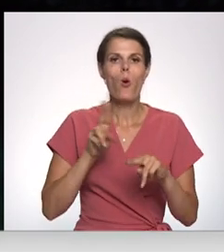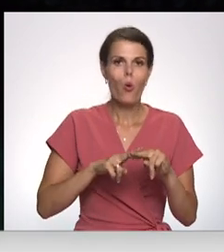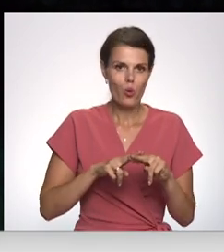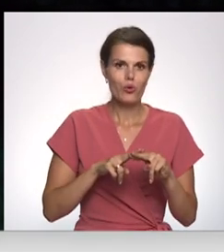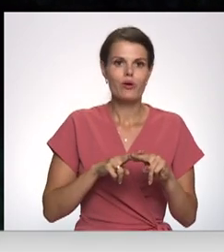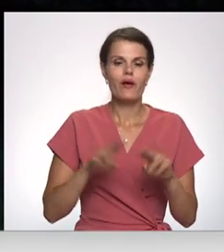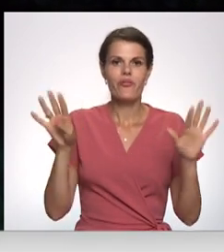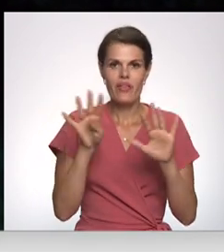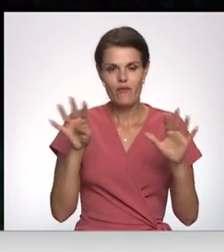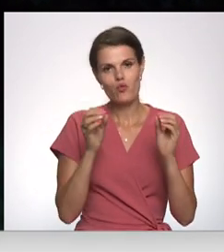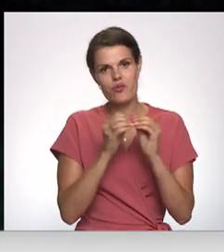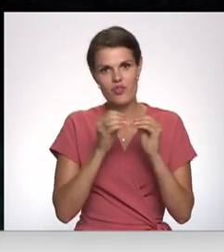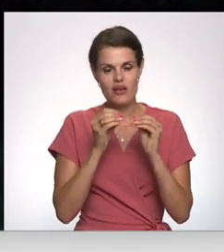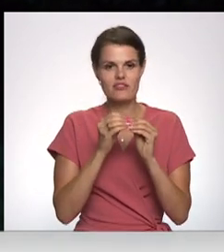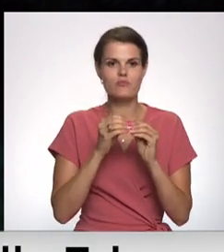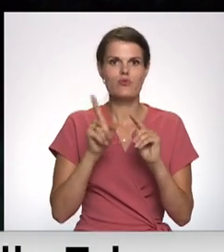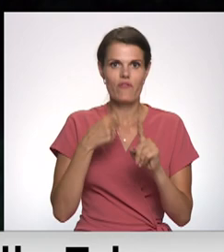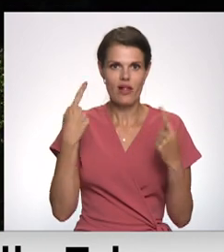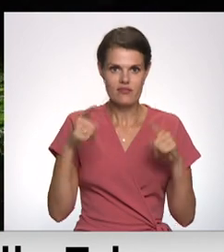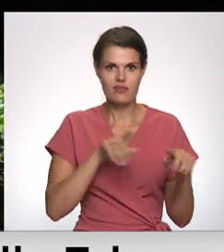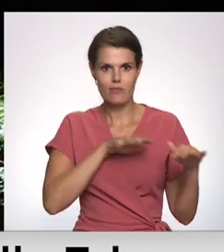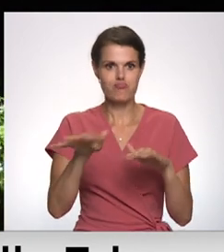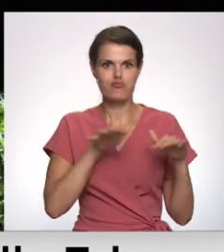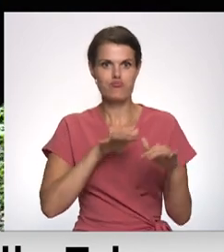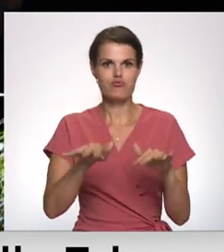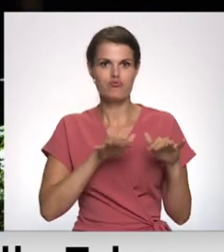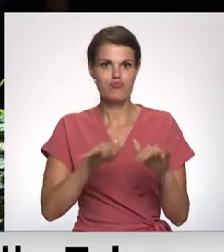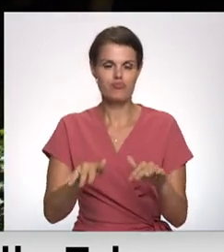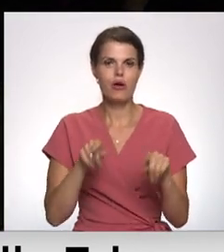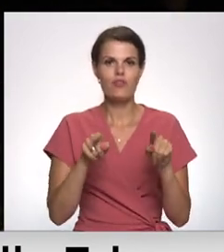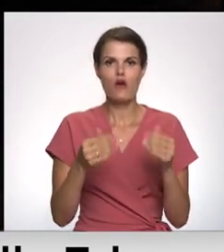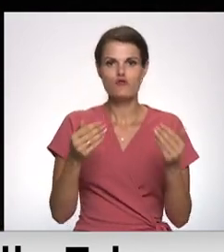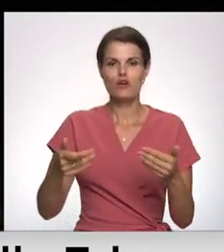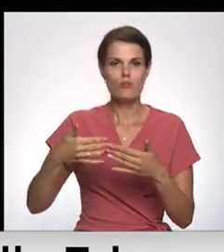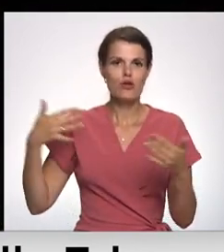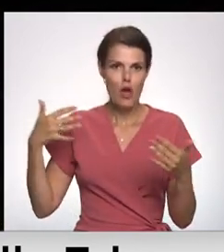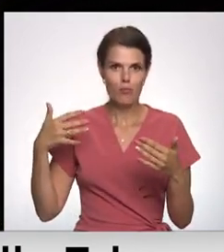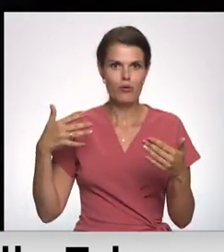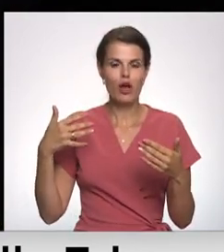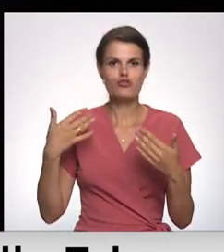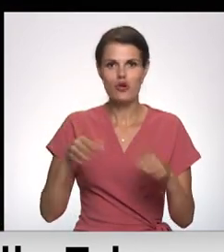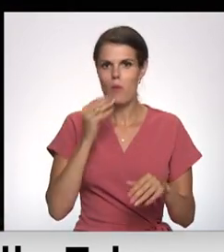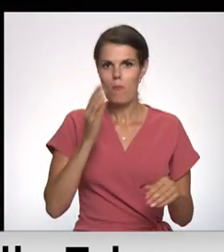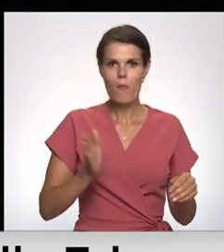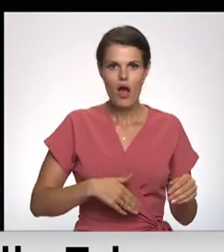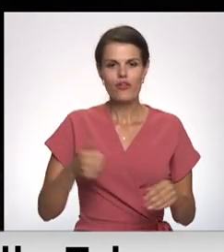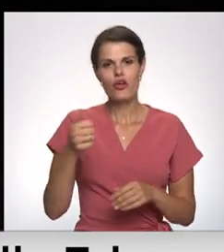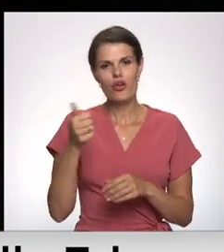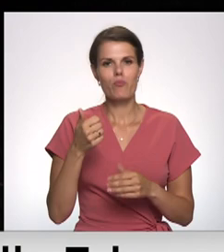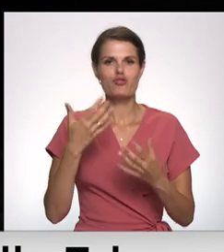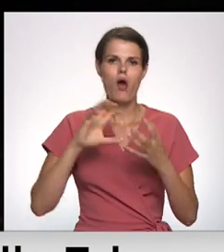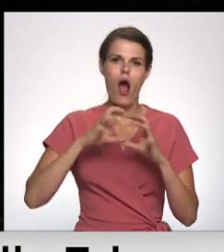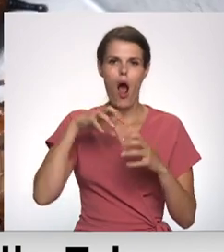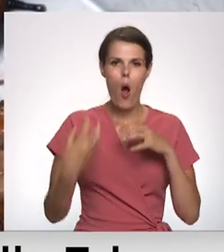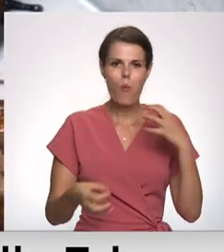un 9:00 un 10:00 piemēram nāk klāt ar jauni gliemeži. Tas nozīmē, ka tie iepriekšēji pietiekami paēduši, īpaši, ja tur ir kaut kāds krituši ābols